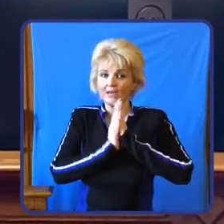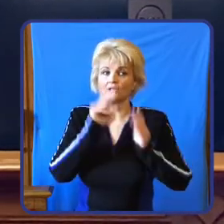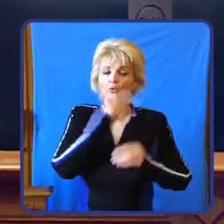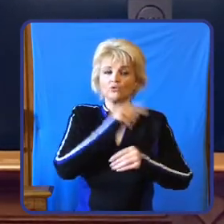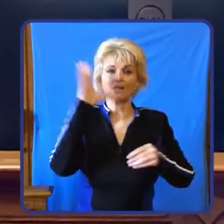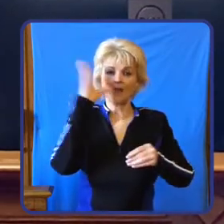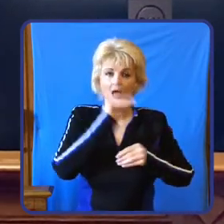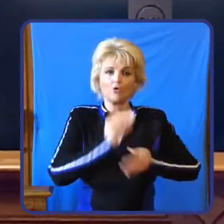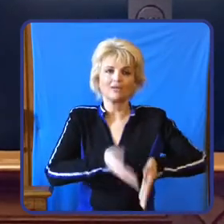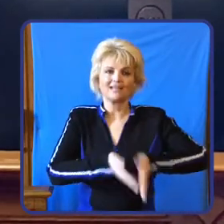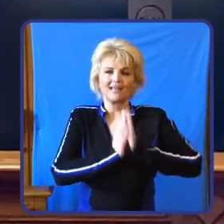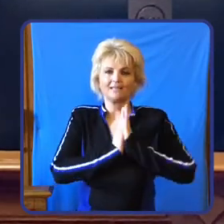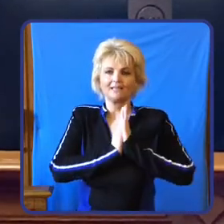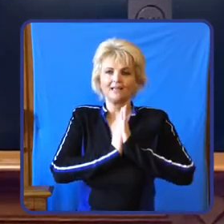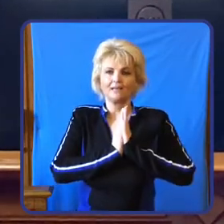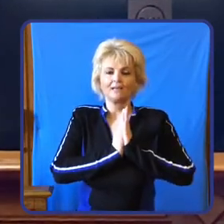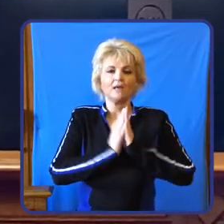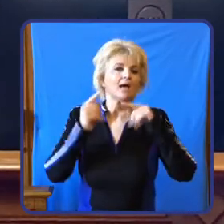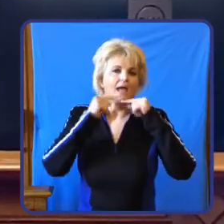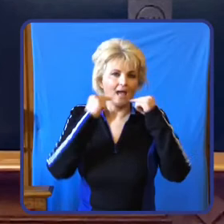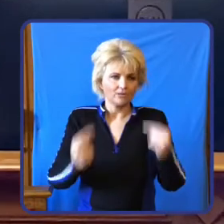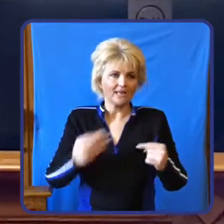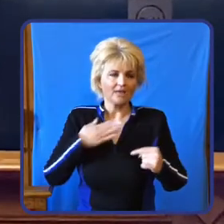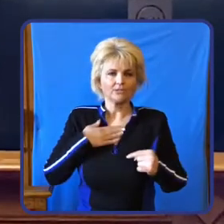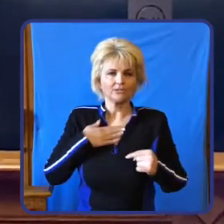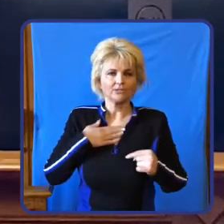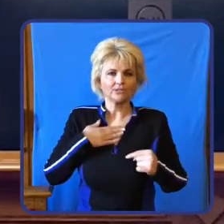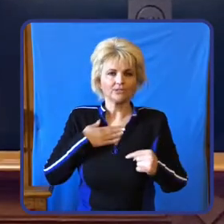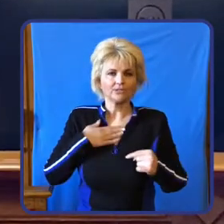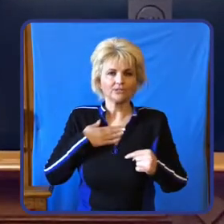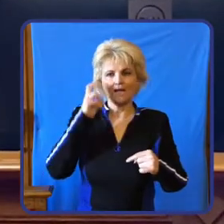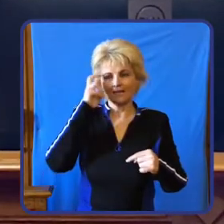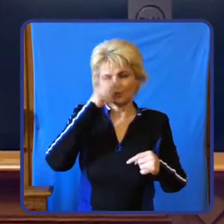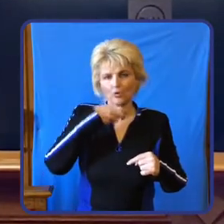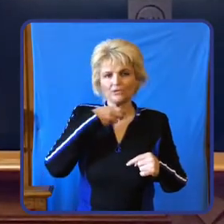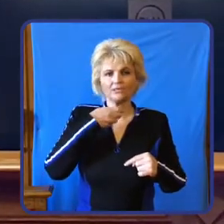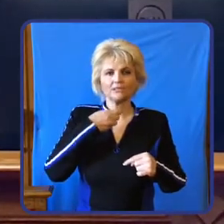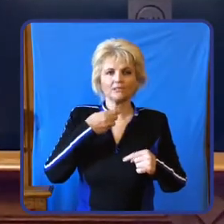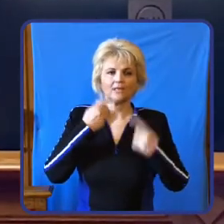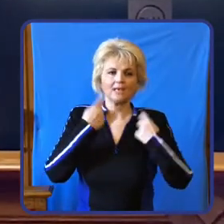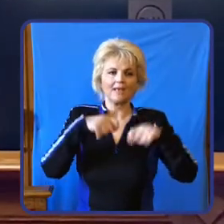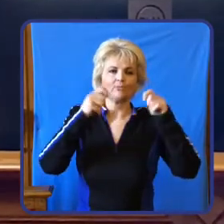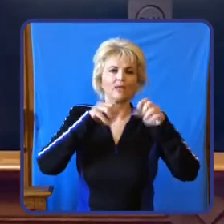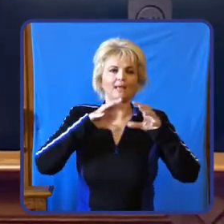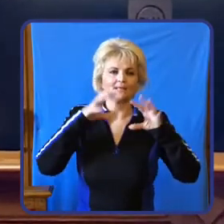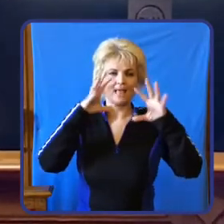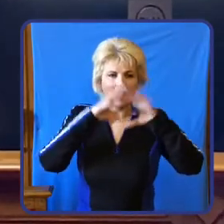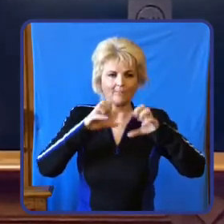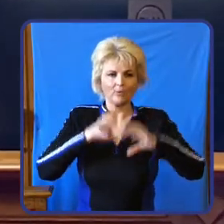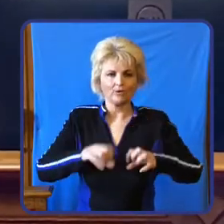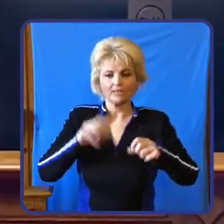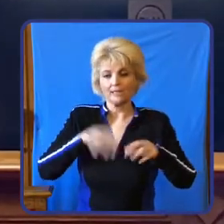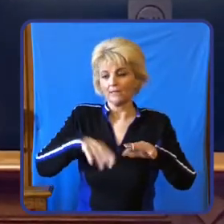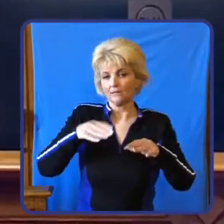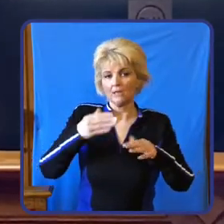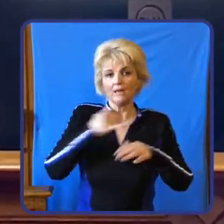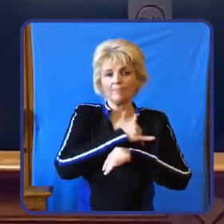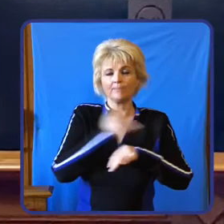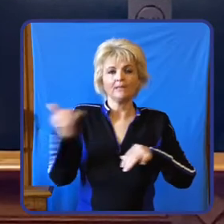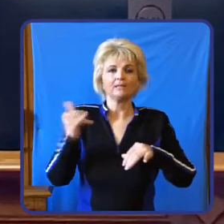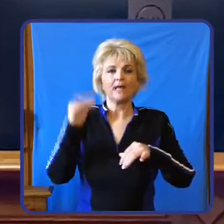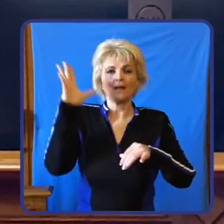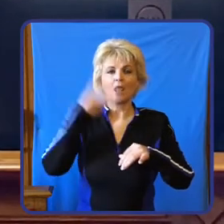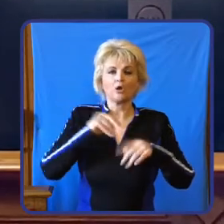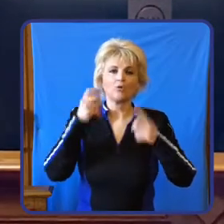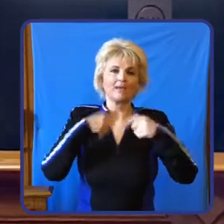ottani lakók kérésére határoztuk el azt, hogy egy ronda épületet a főtéren elbontunk, itt kellő távolságra minden lakó